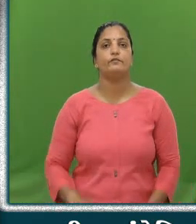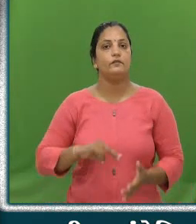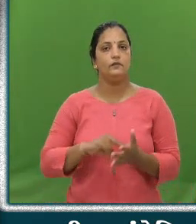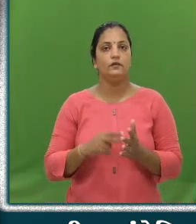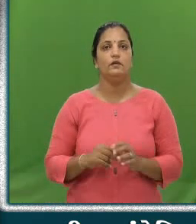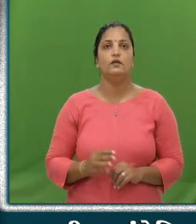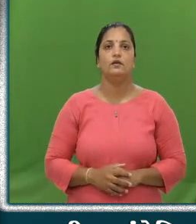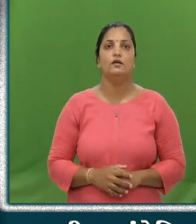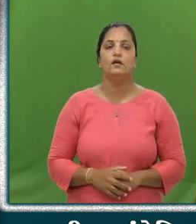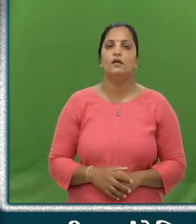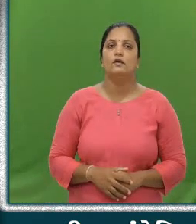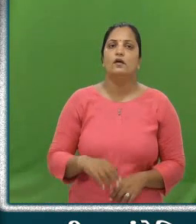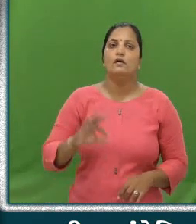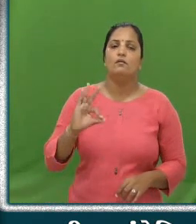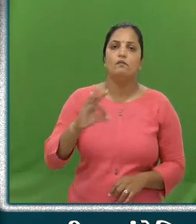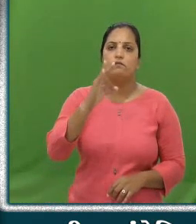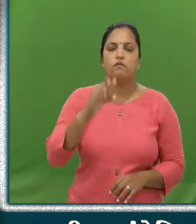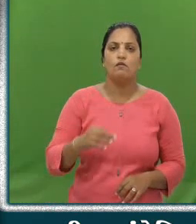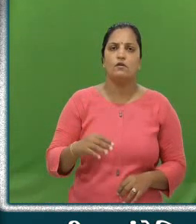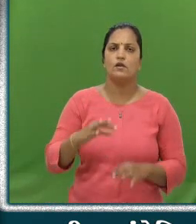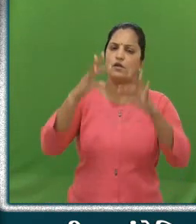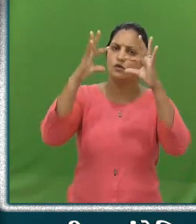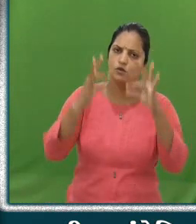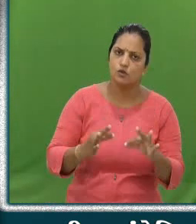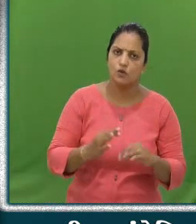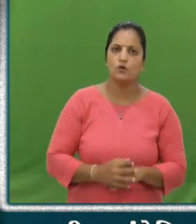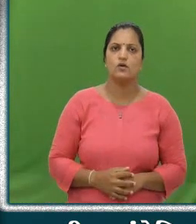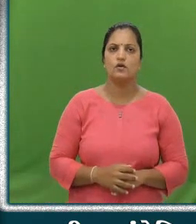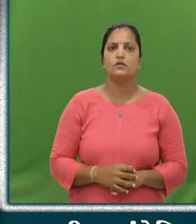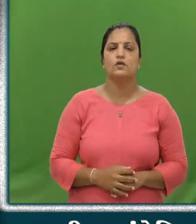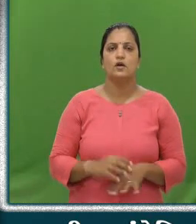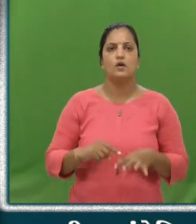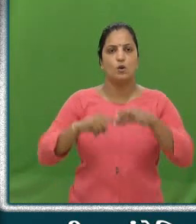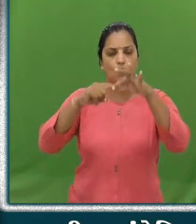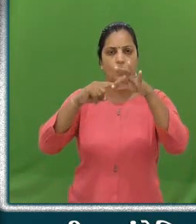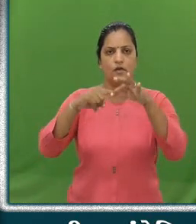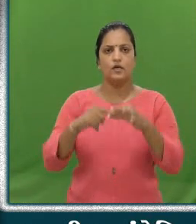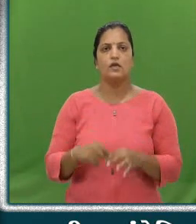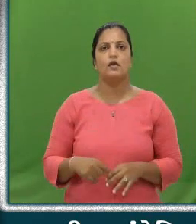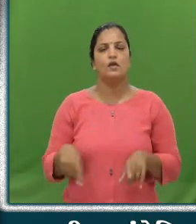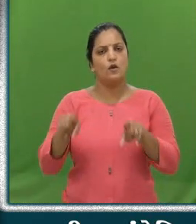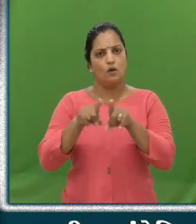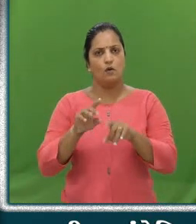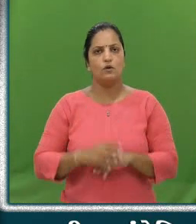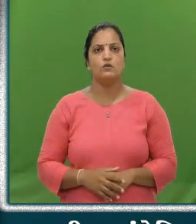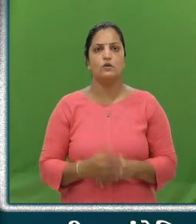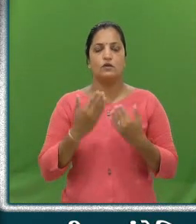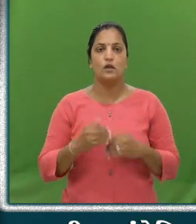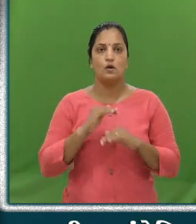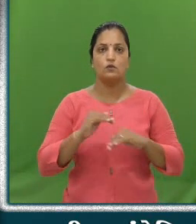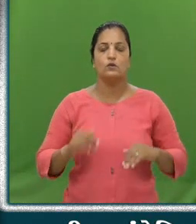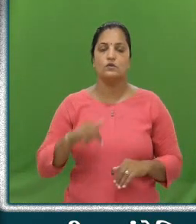કે વસ્તીની અંદર ચોક્કસ પરિસ્થિતિ હેઠળ આ રીતે ઉપાર્જિત લક્ષણો આવતા હોય છે વિદ્યાર્થી